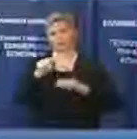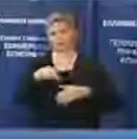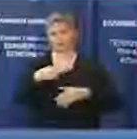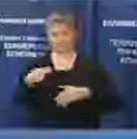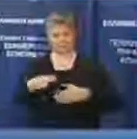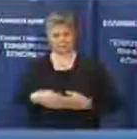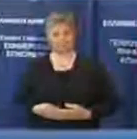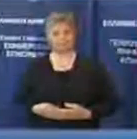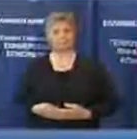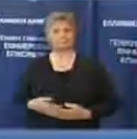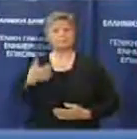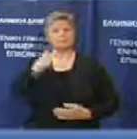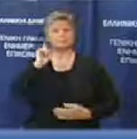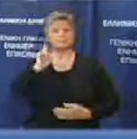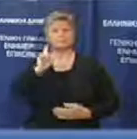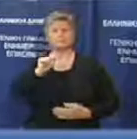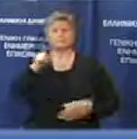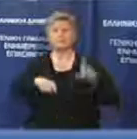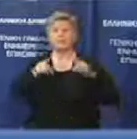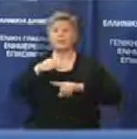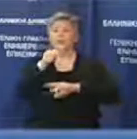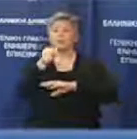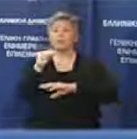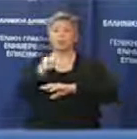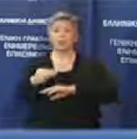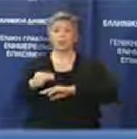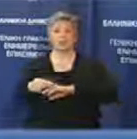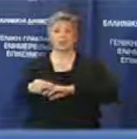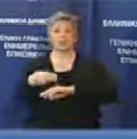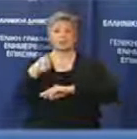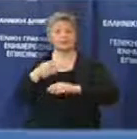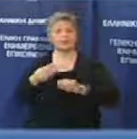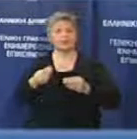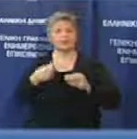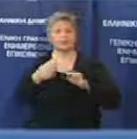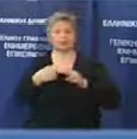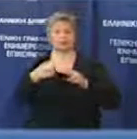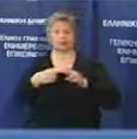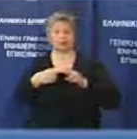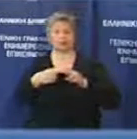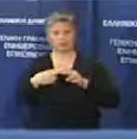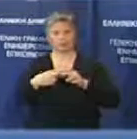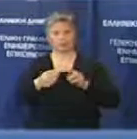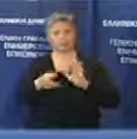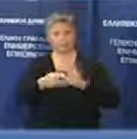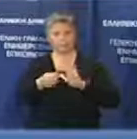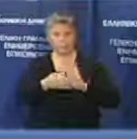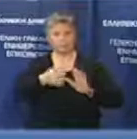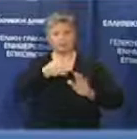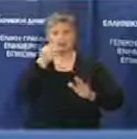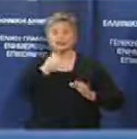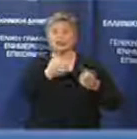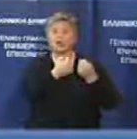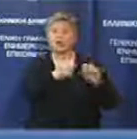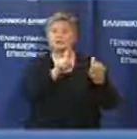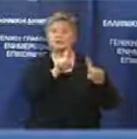μερικά ζητήματα ουσίας που, όπως σας είπα, είναι στις θέσεις των ΑΝΕΛ και συζητήθηκαν και σας τα ανέλησα όσο ήταν δυνατόν.